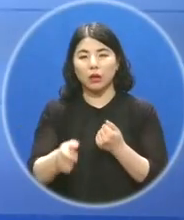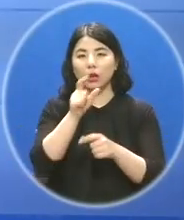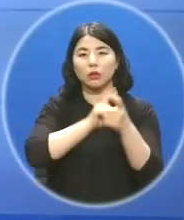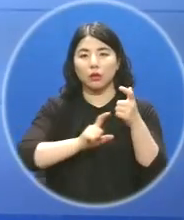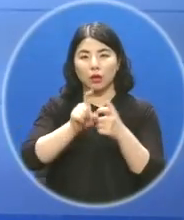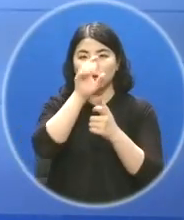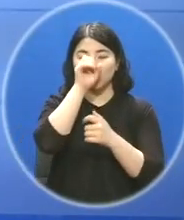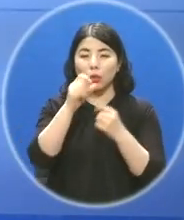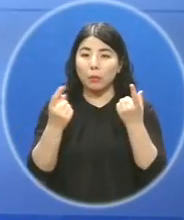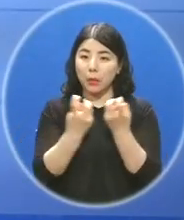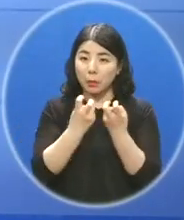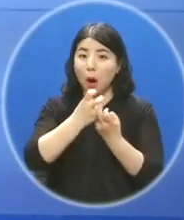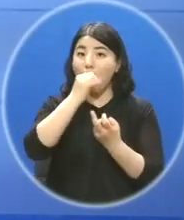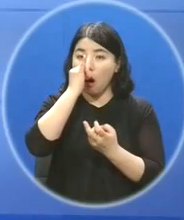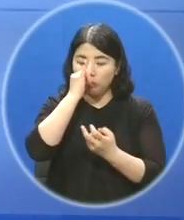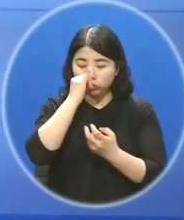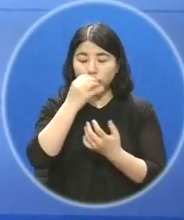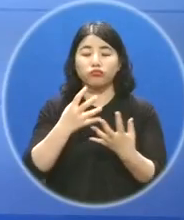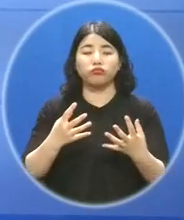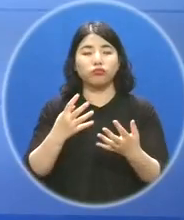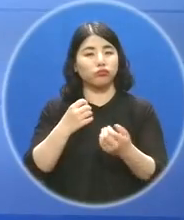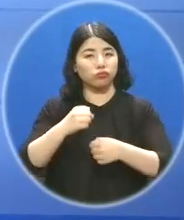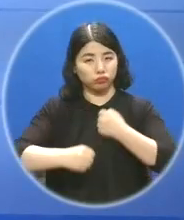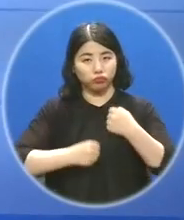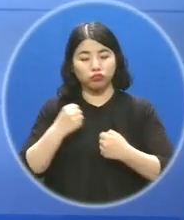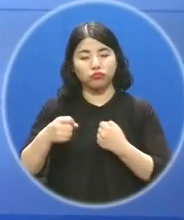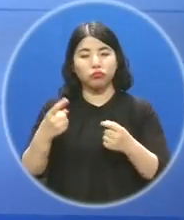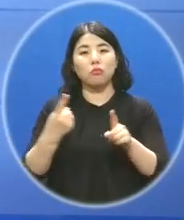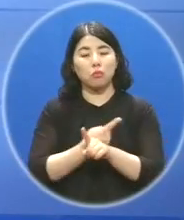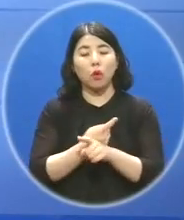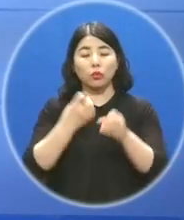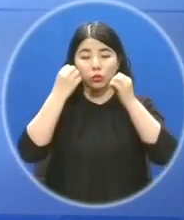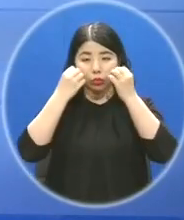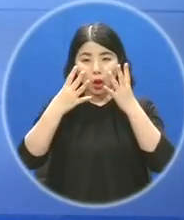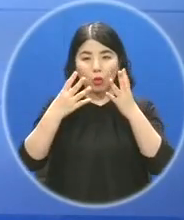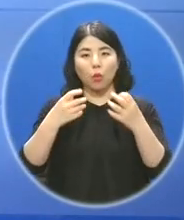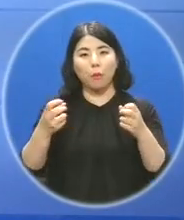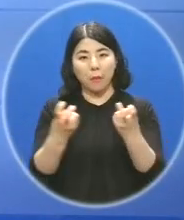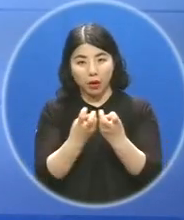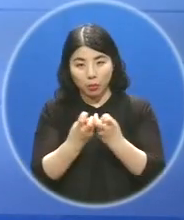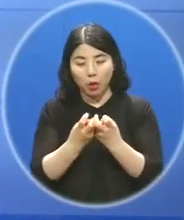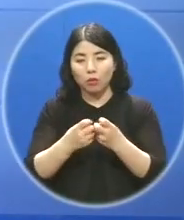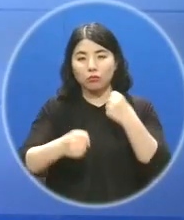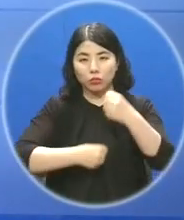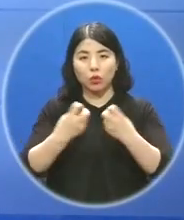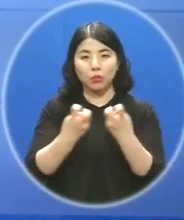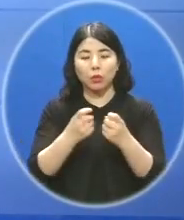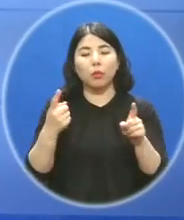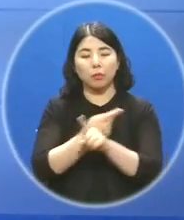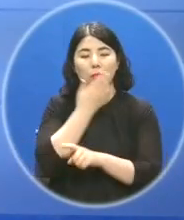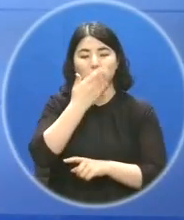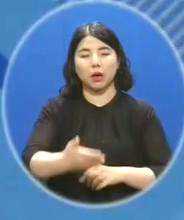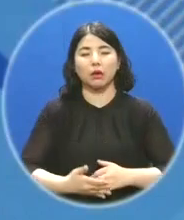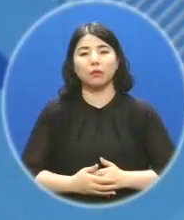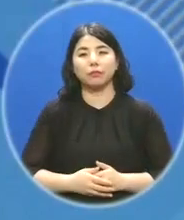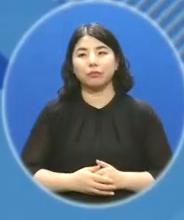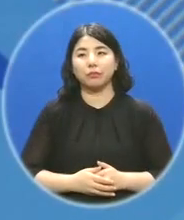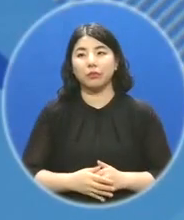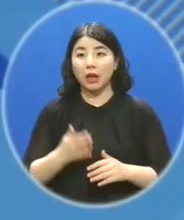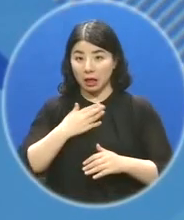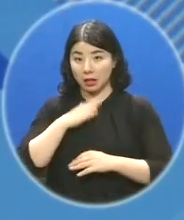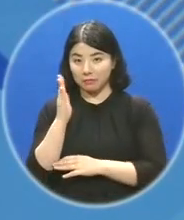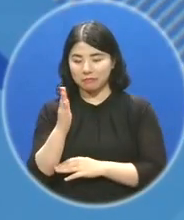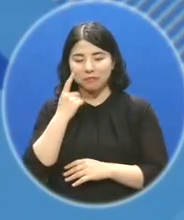좀 좋은 방법이 있다라면 저희는 뭐 언제든지 새로운 방법이고 민주적인 방법이라면 채택해 나가야 된다고는 보여집니다. 네. 저도 얘기 좀